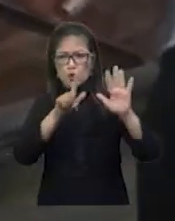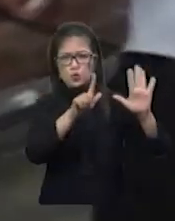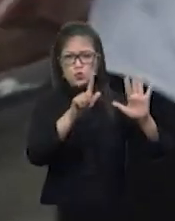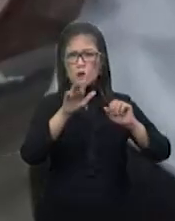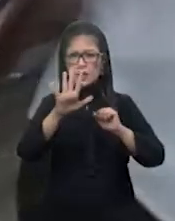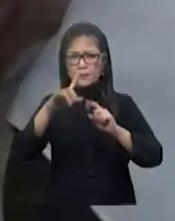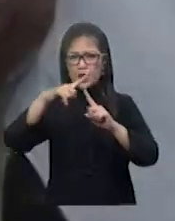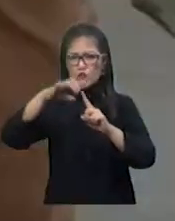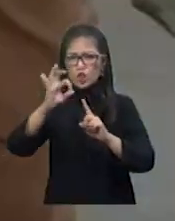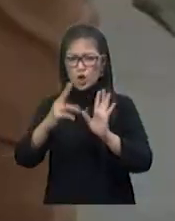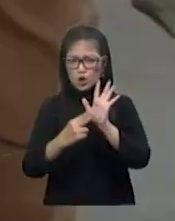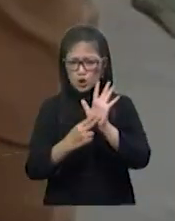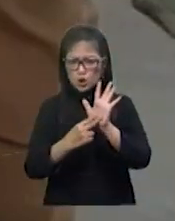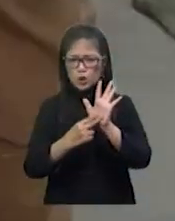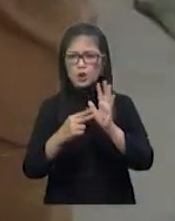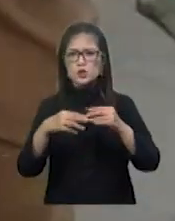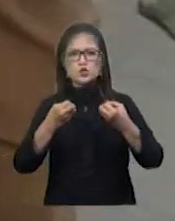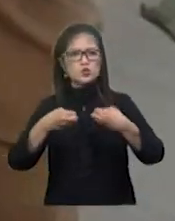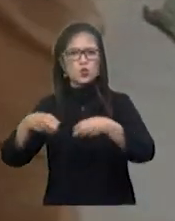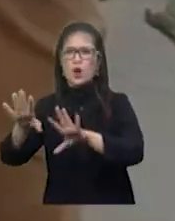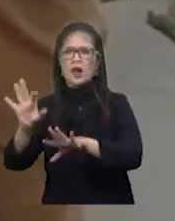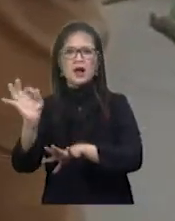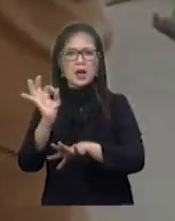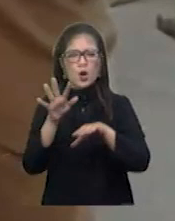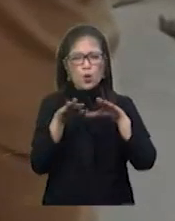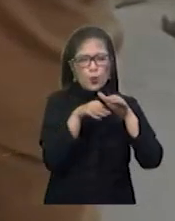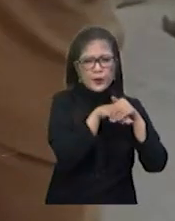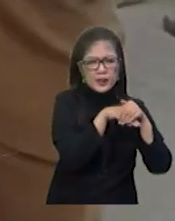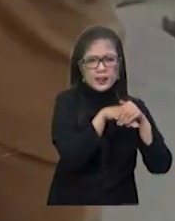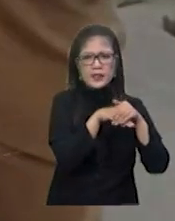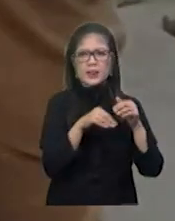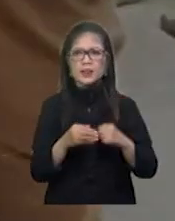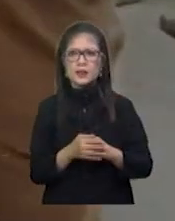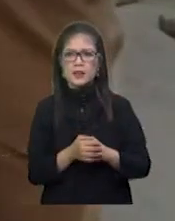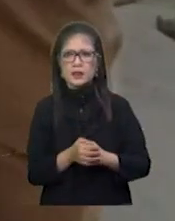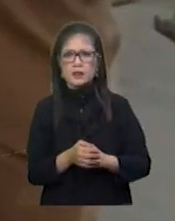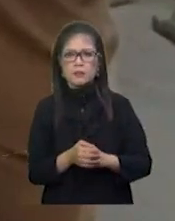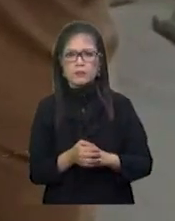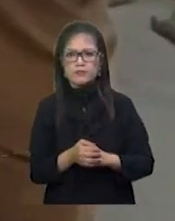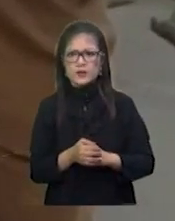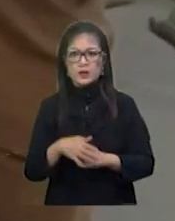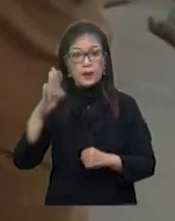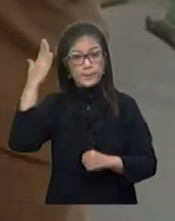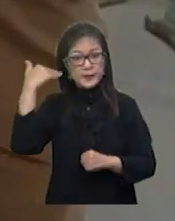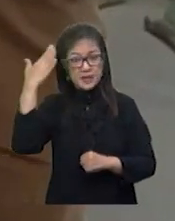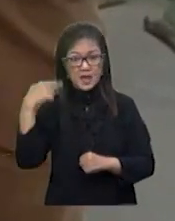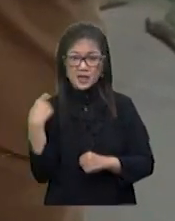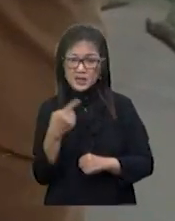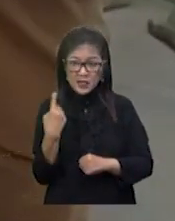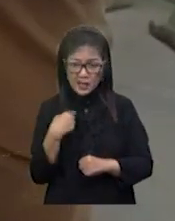tak kunjung didistribusikan. Pihak perusahaan pun sempat berkilah tumpukan minyak kita siap edar ini dalam